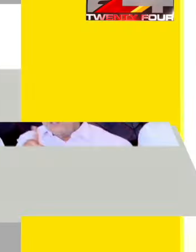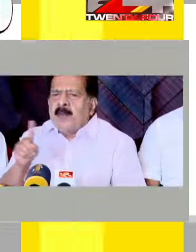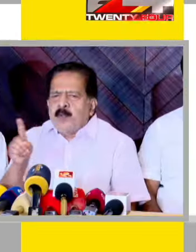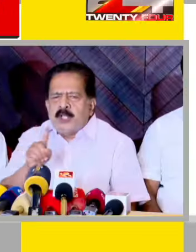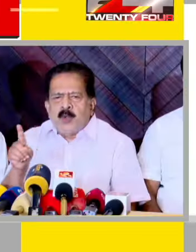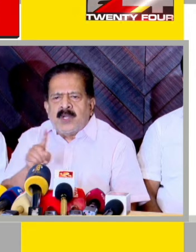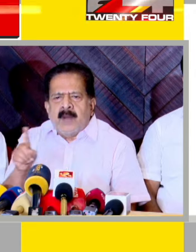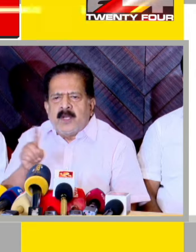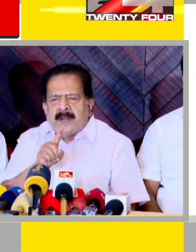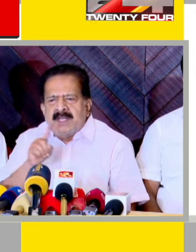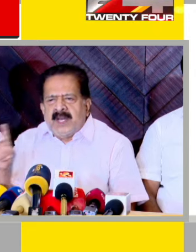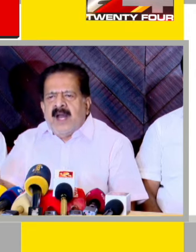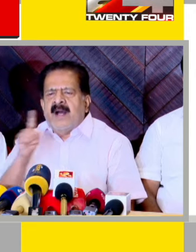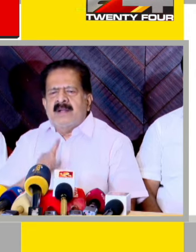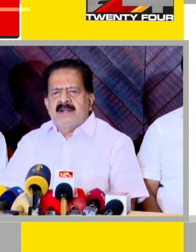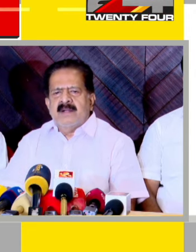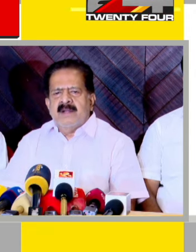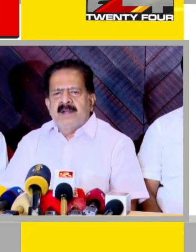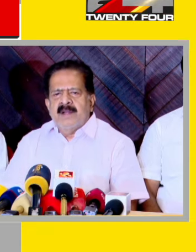കരാറ് പുതുക്കിക്കൊടുക്കാമെന്ന് പറഞ്ഞിട്ടില്ല.